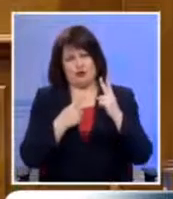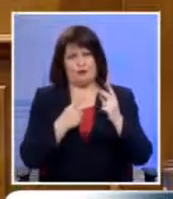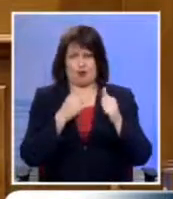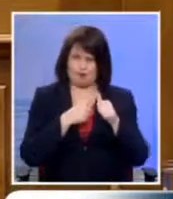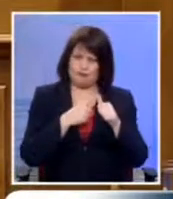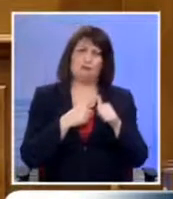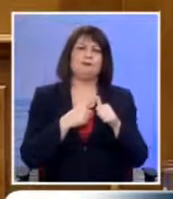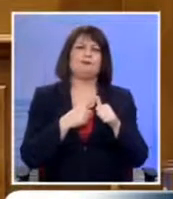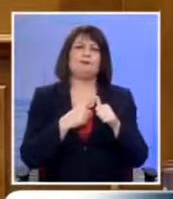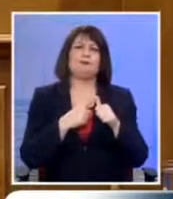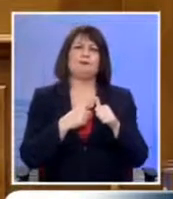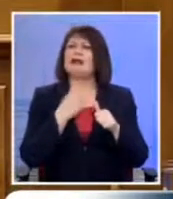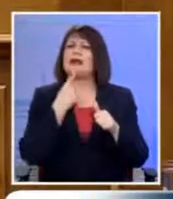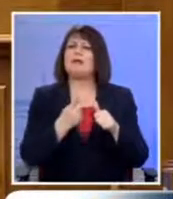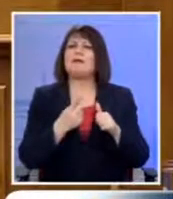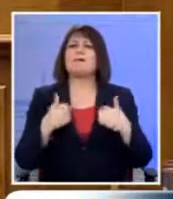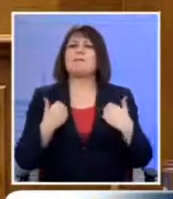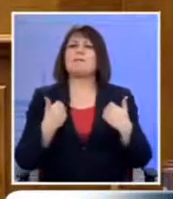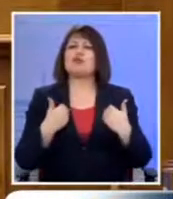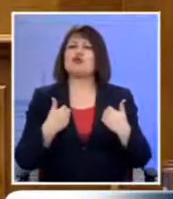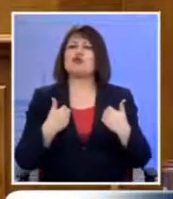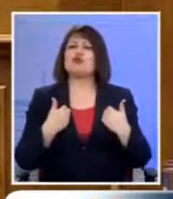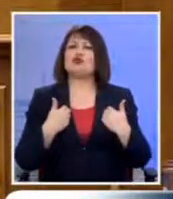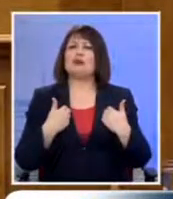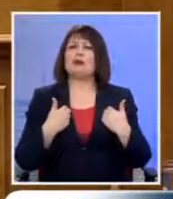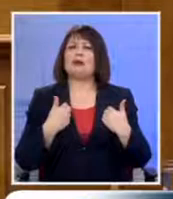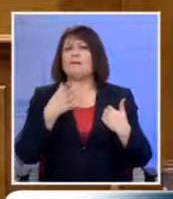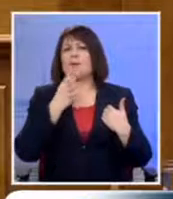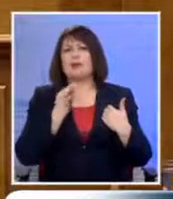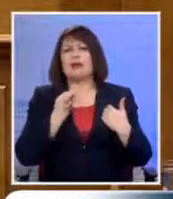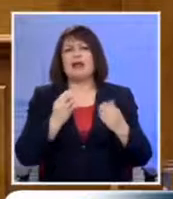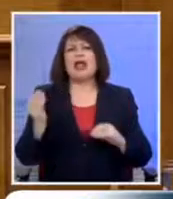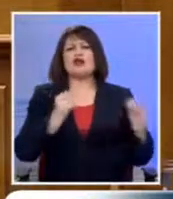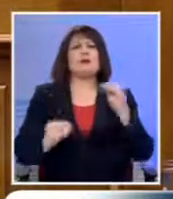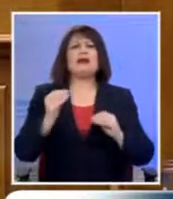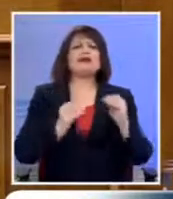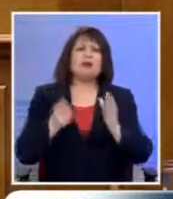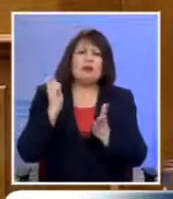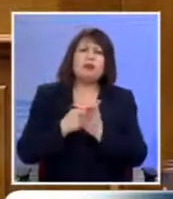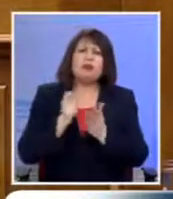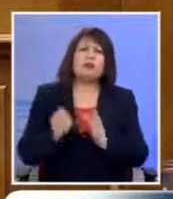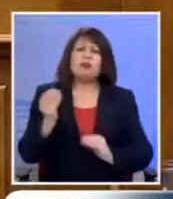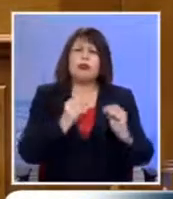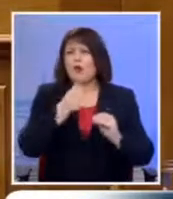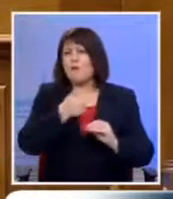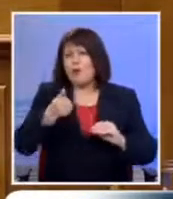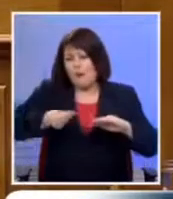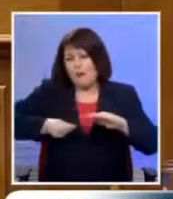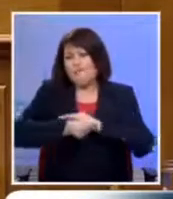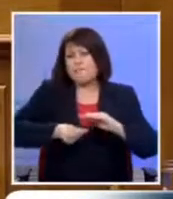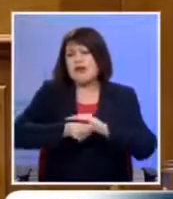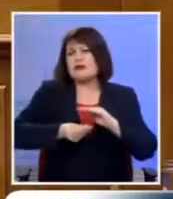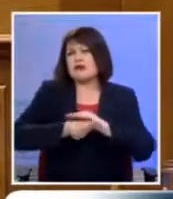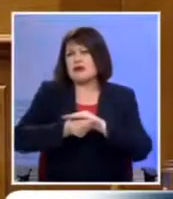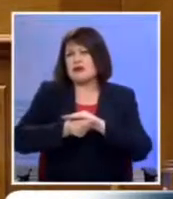Πρώτον, μιλήσαμε για το παιχνίδι της κούρσας των υπερεξοπλισμών. Όχι μόνο για τις μίζες, αλλά και τους